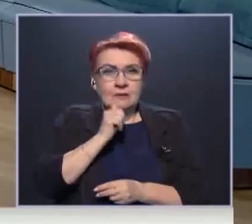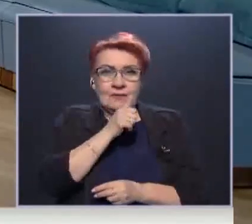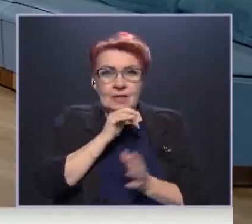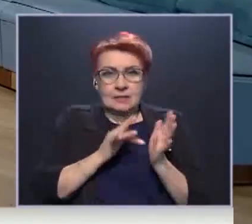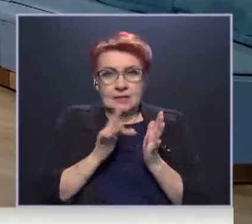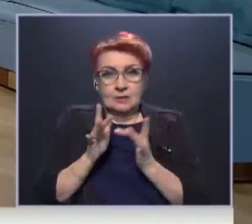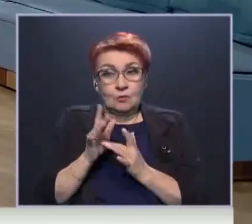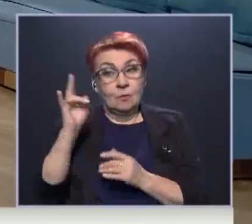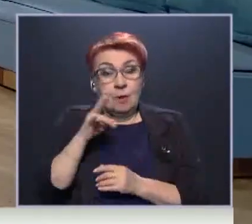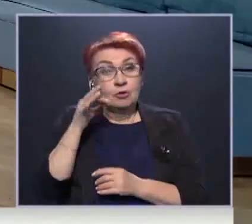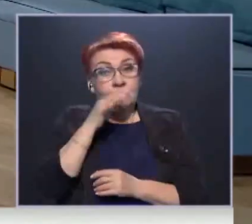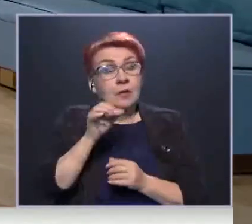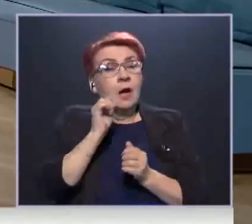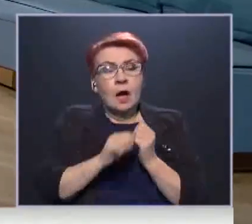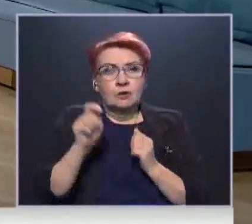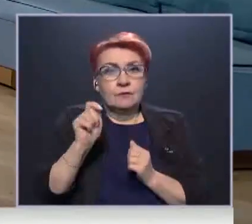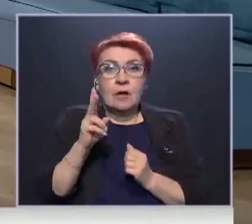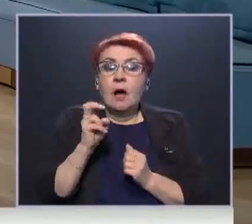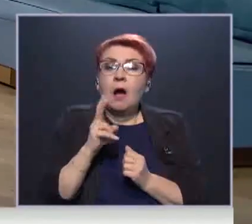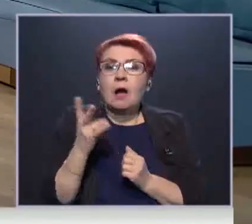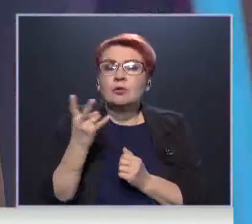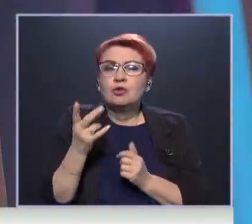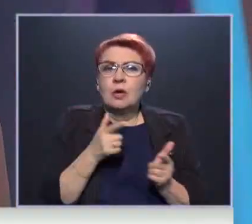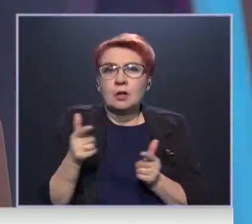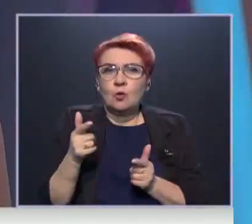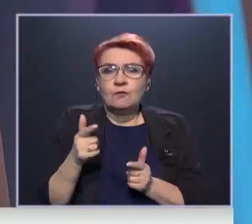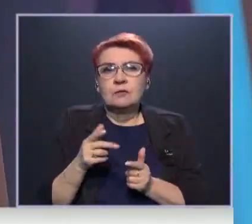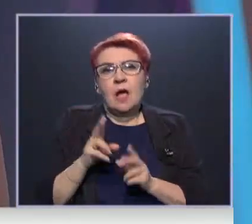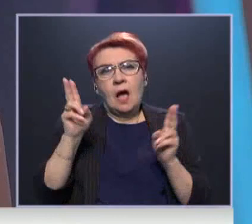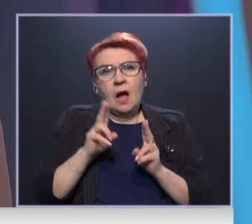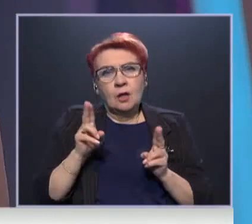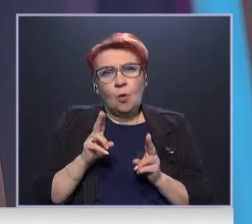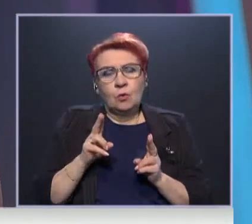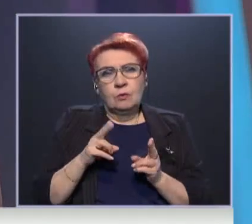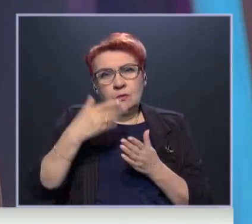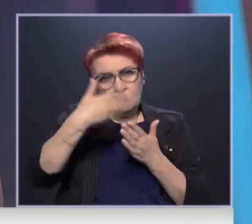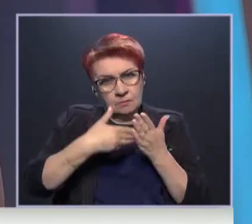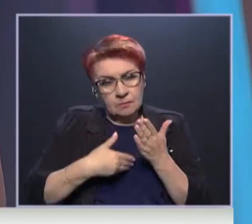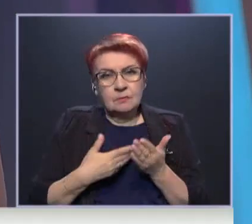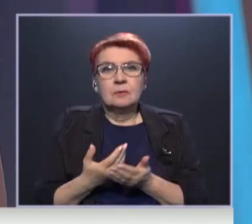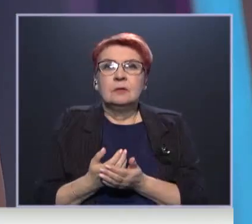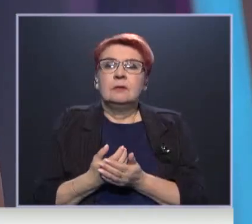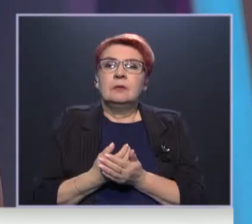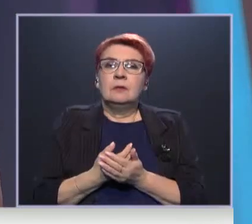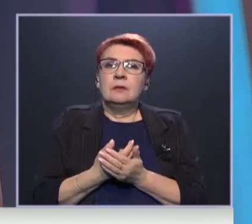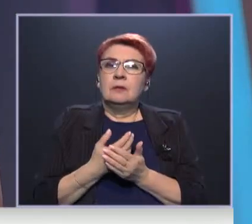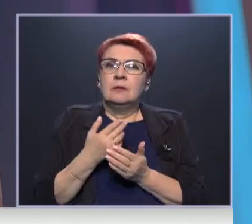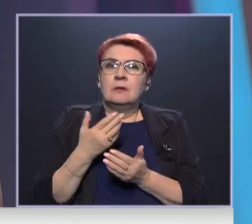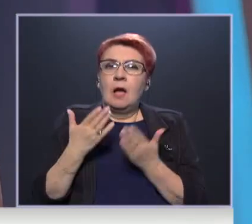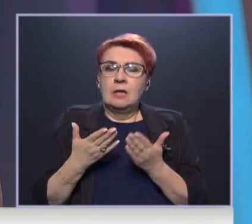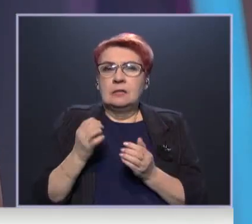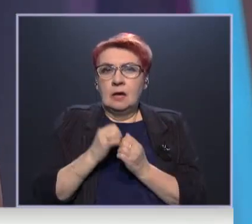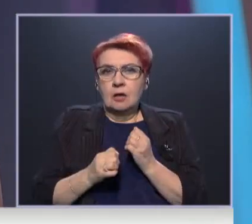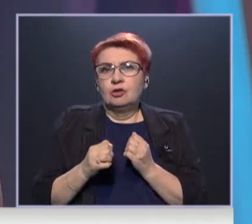есть воскресенье. Ну а как готовиться к причастию? Следует ли читать каноны каждый раз, последование ко святому причащению? А если каждое